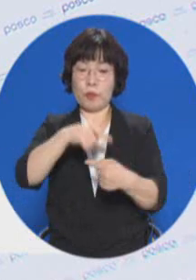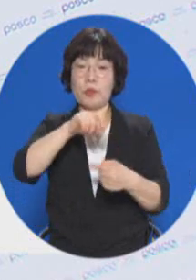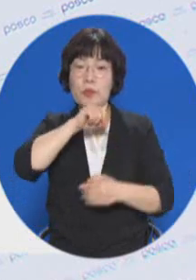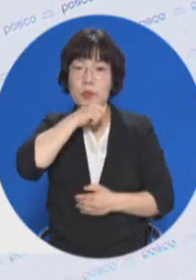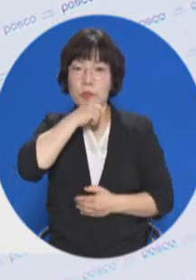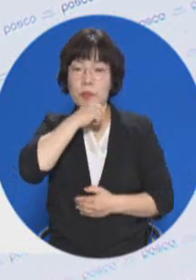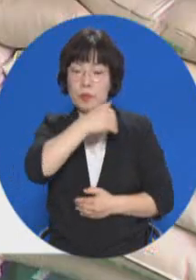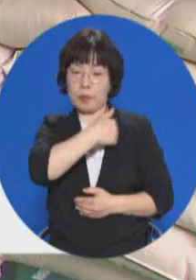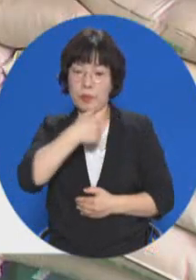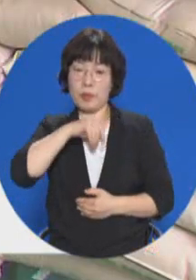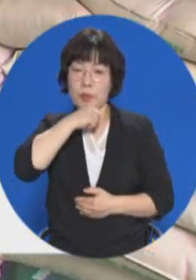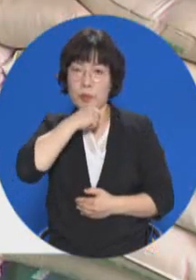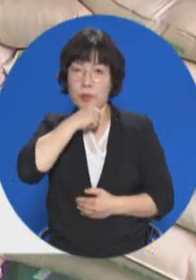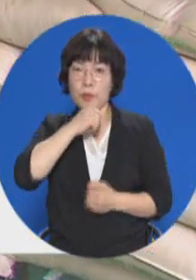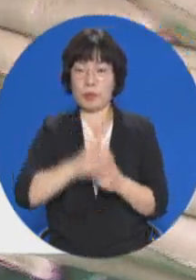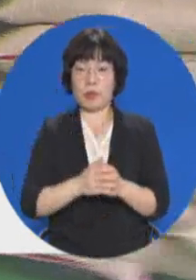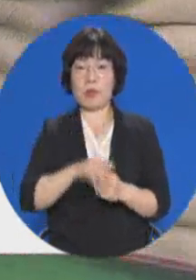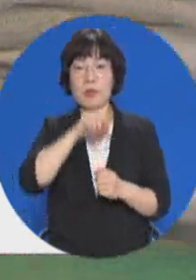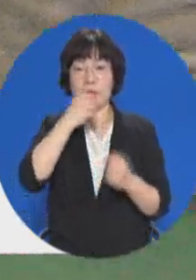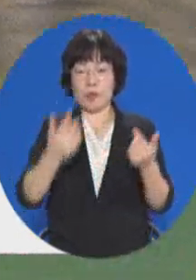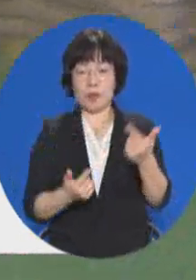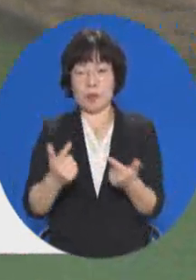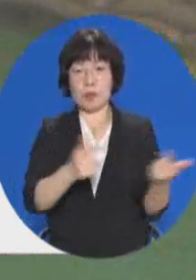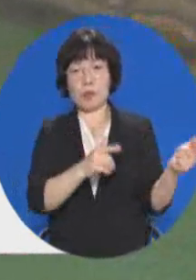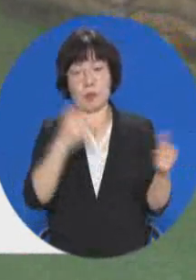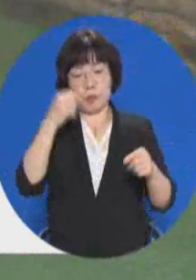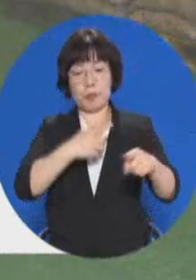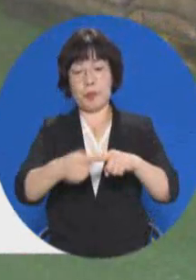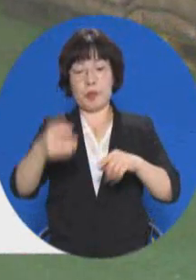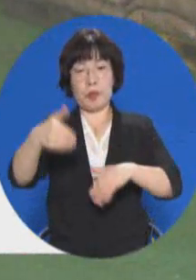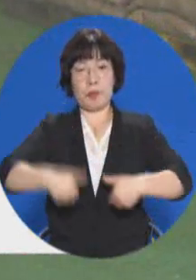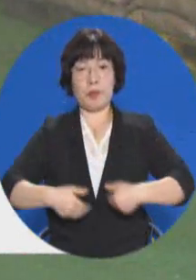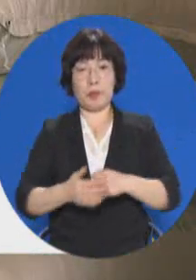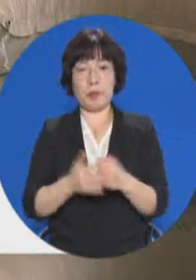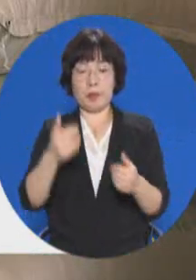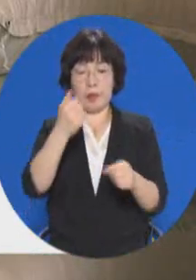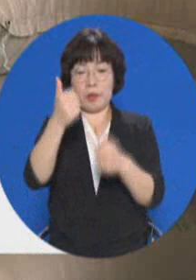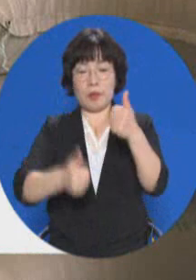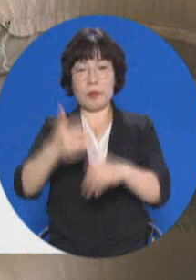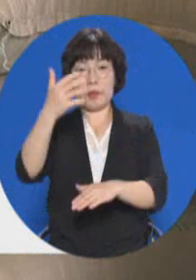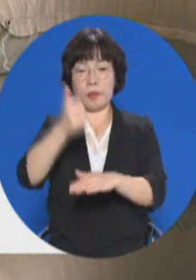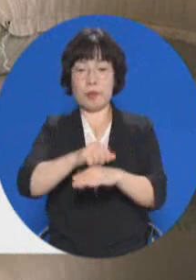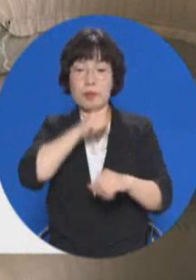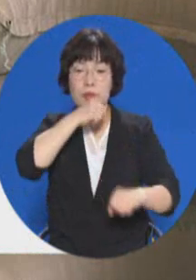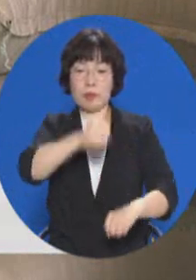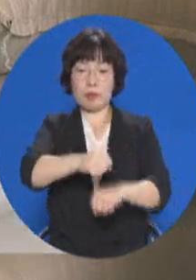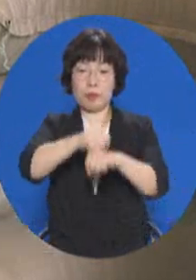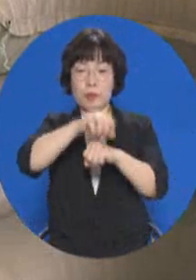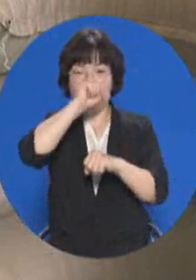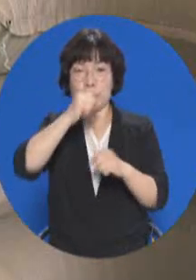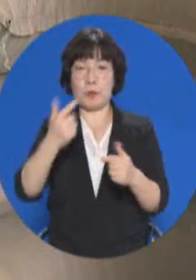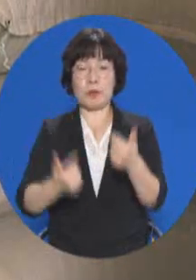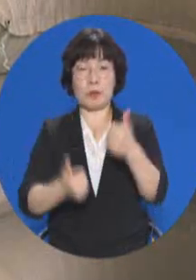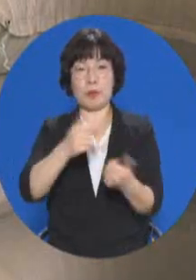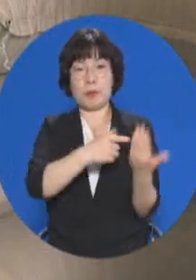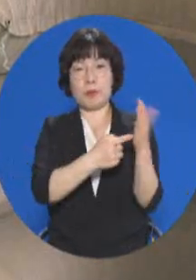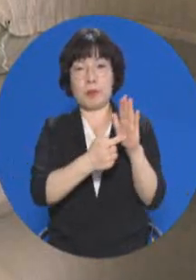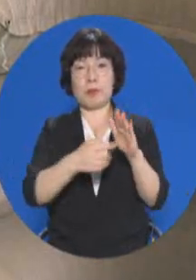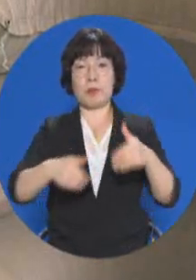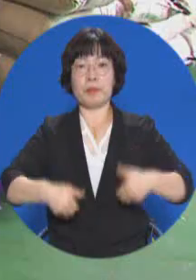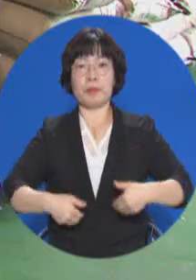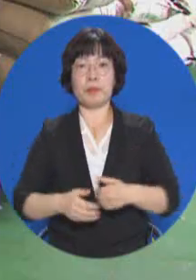실적과 만족도를 따지는 등 정성 평가가 필요하다며 자체 경쟁을 통해 양곡의 품질을 높여야 한다고